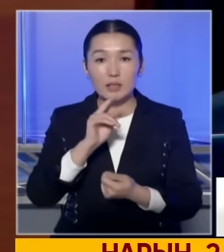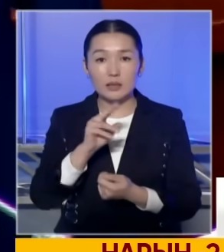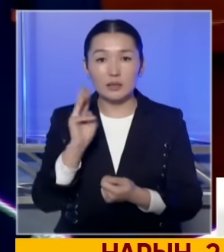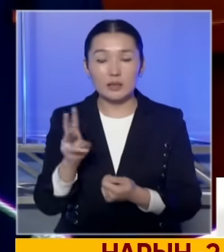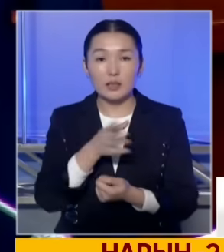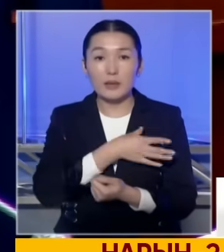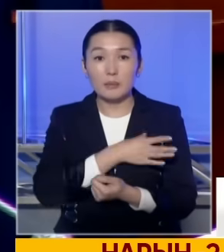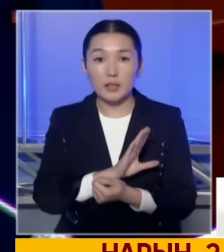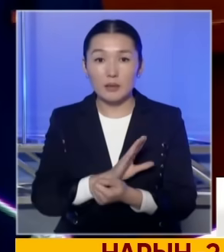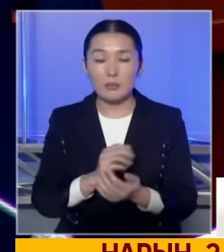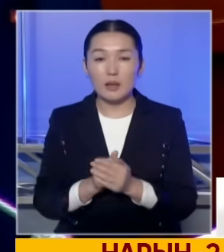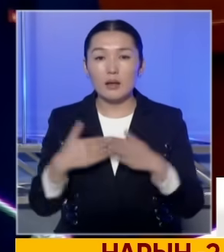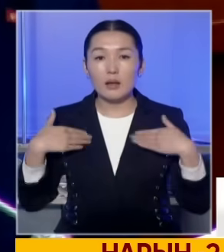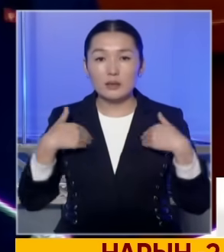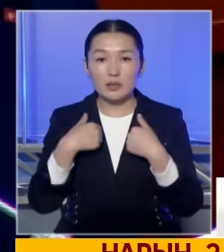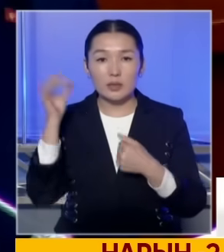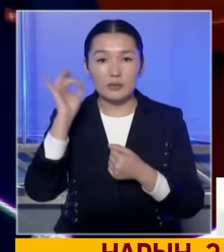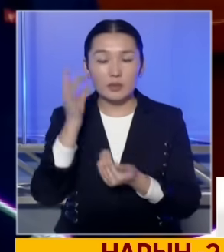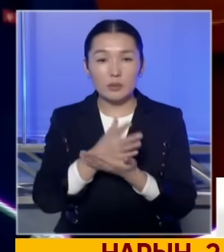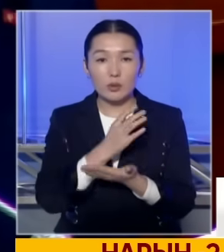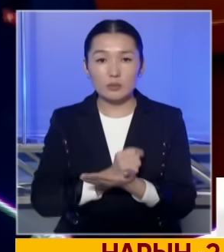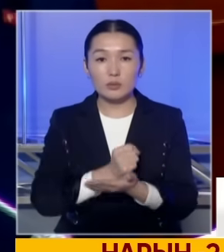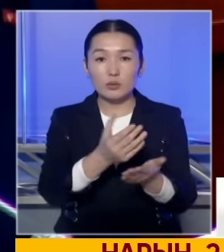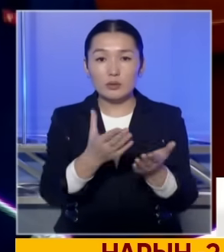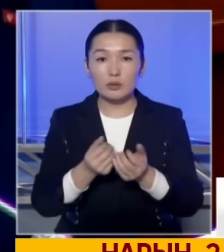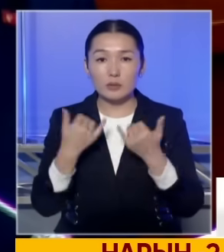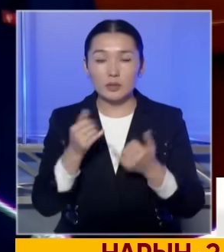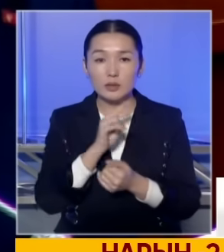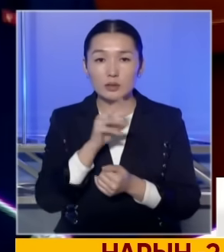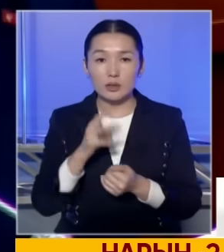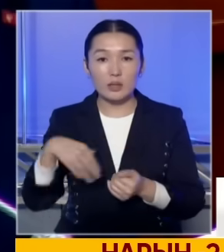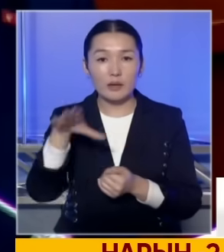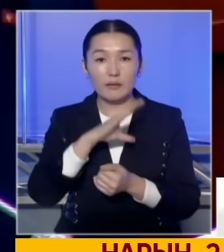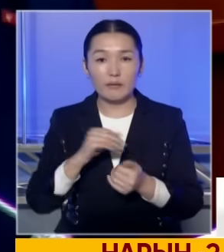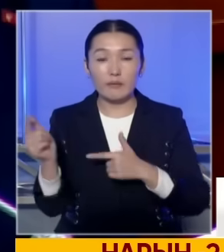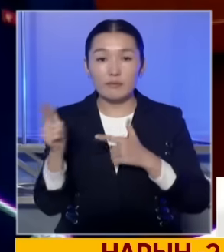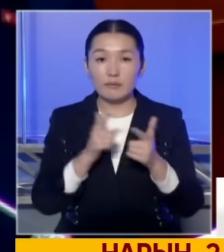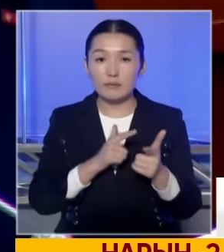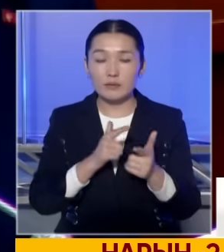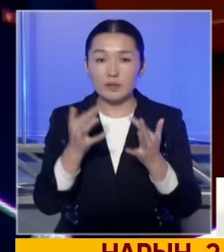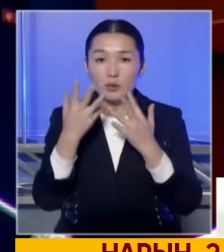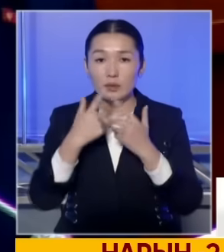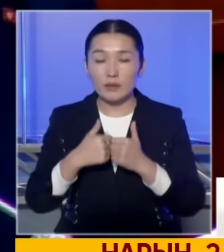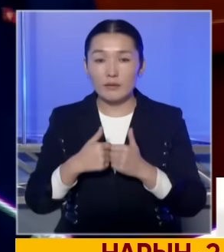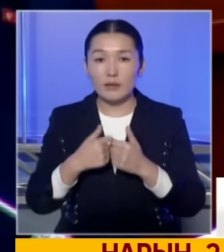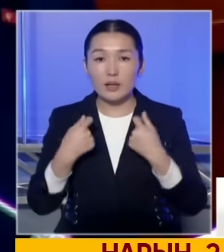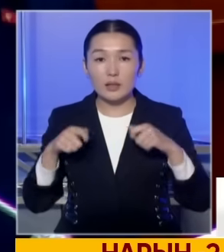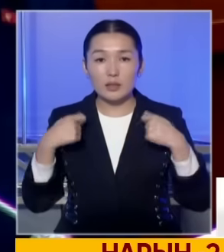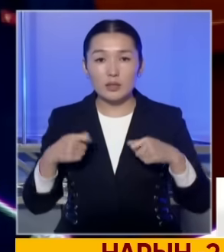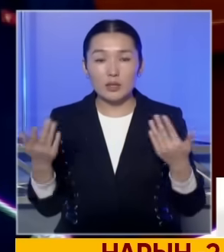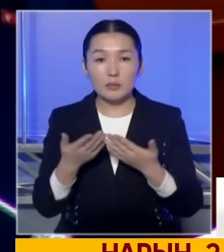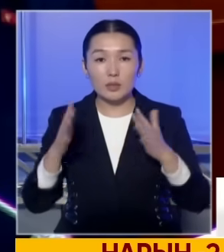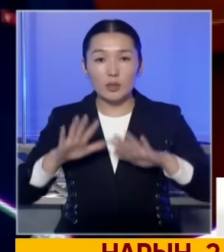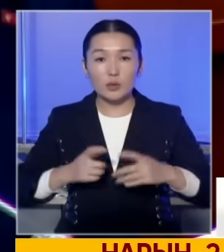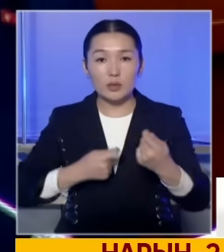коюшту, анан айла жогубуздан республикалык бюджетке алып, азыр ККМдардын баарын коюп, товарларды учетко алып атабыз. Кайсы жергиликтүү